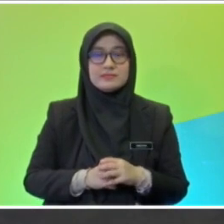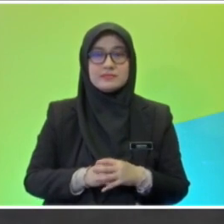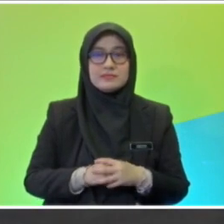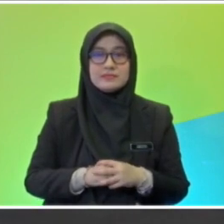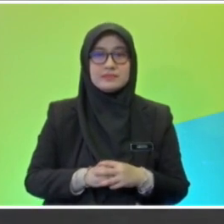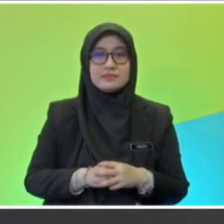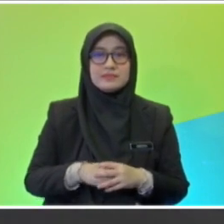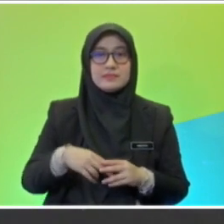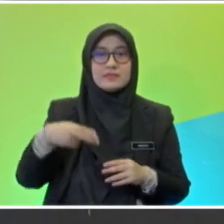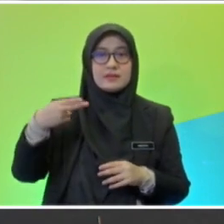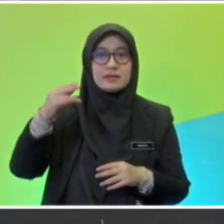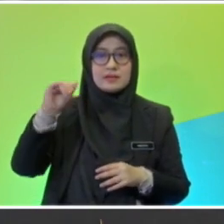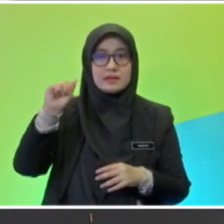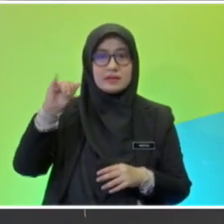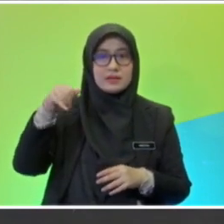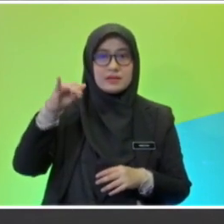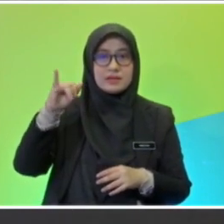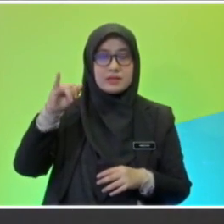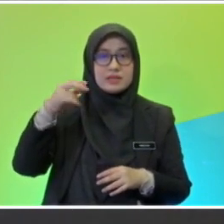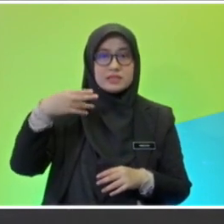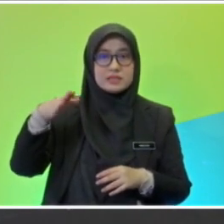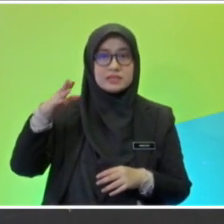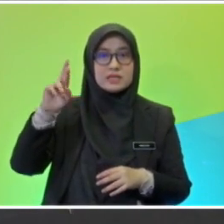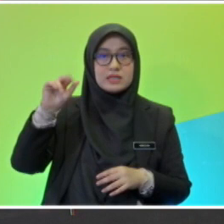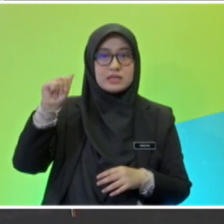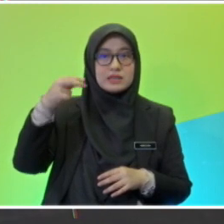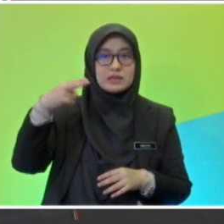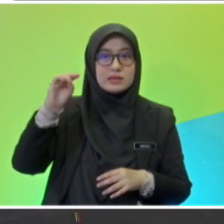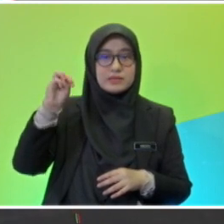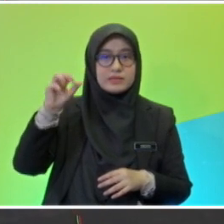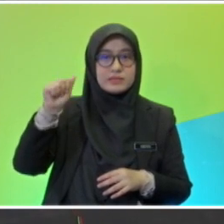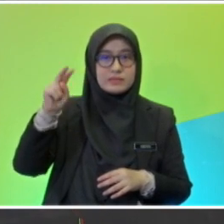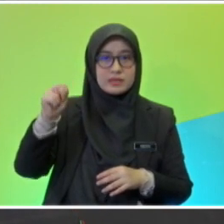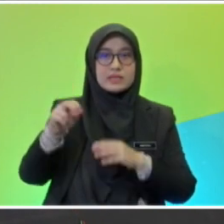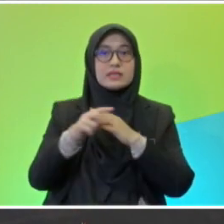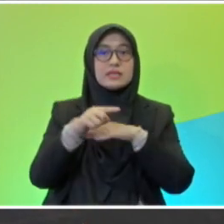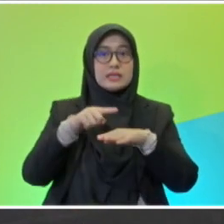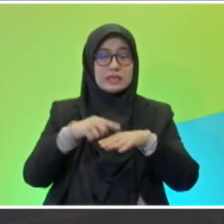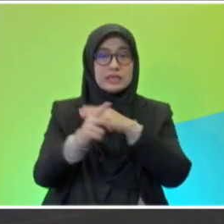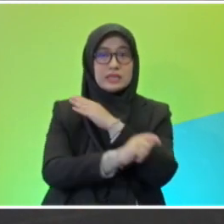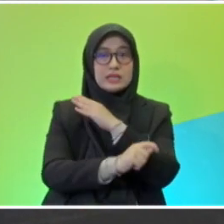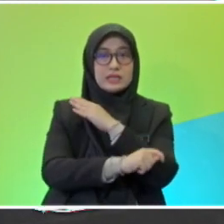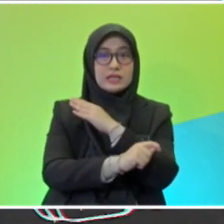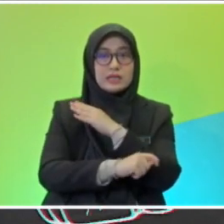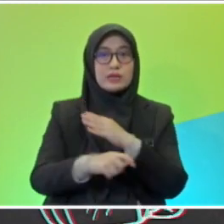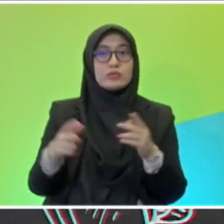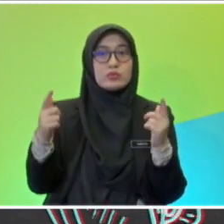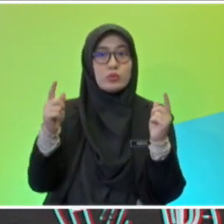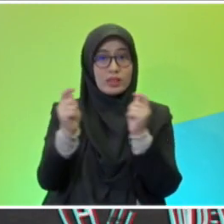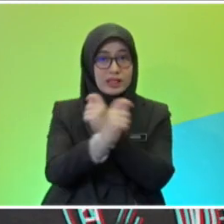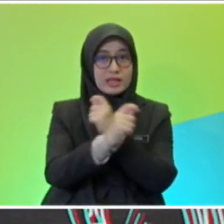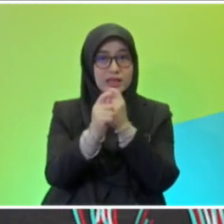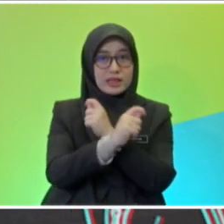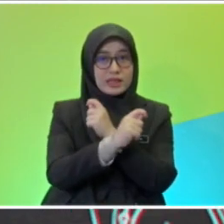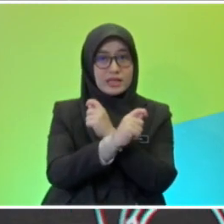Haji Abdurrahman Limbung telah menentang pengenalan pun takbiran Barat di Trengganu dan menolak undang-undang tanah yang berlawanan dengan hukum